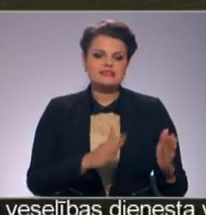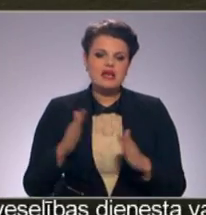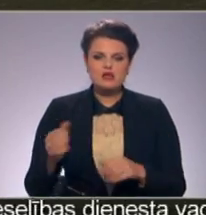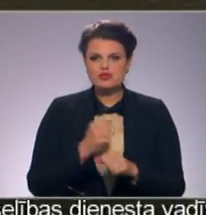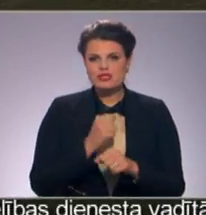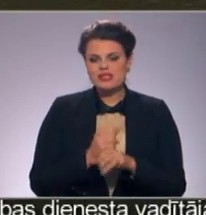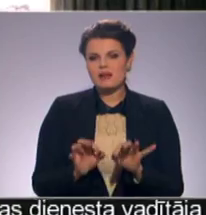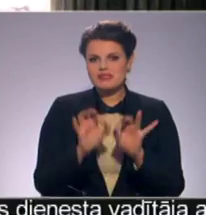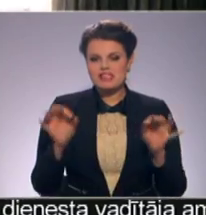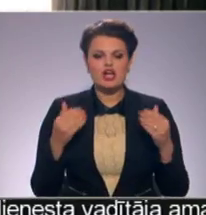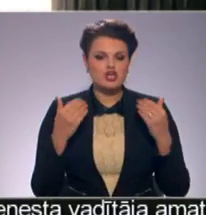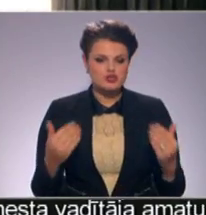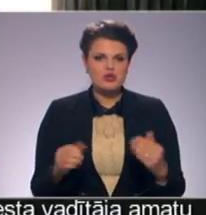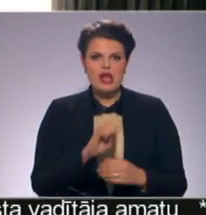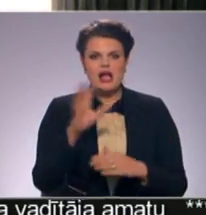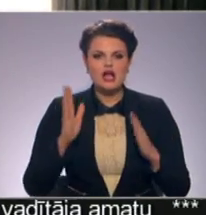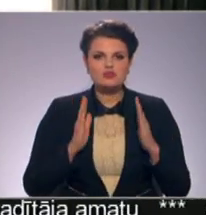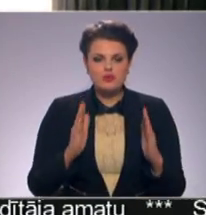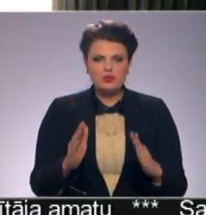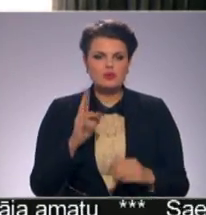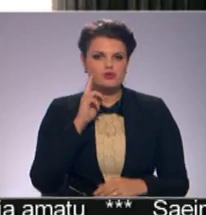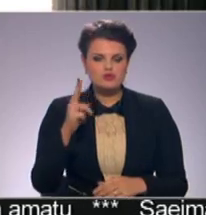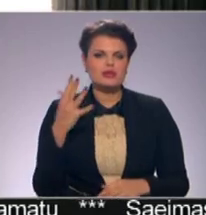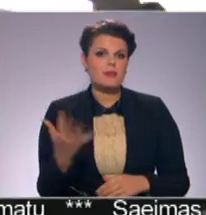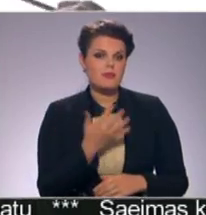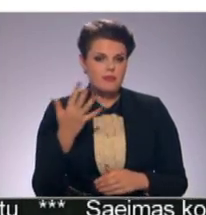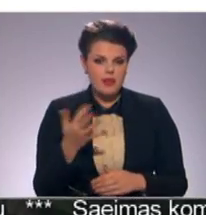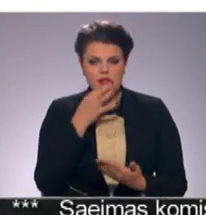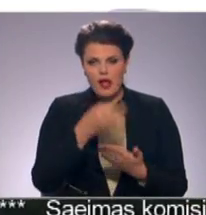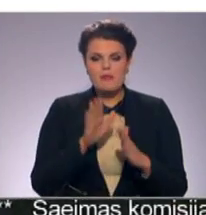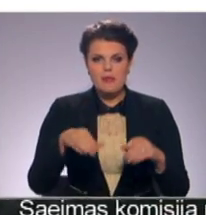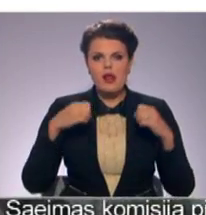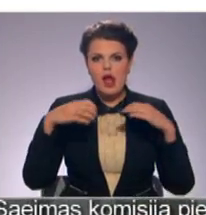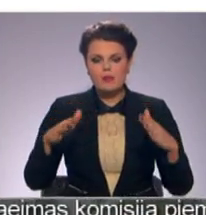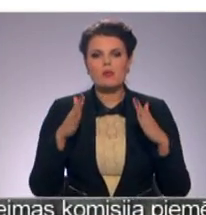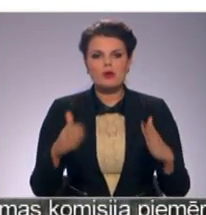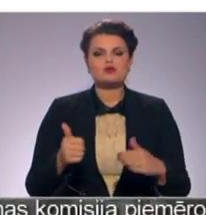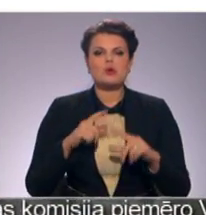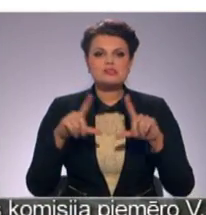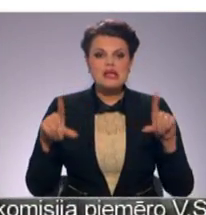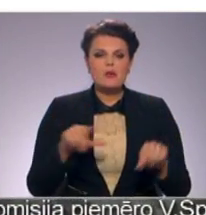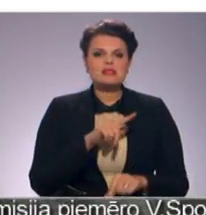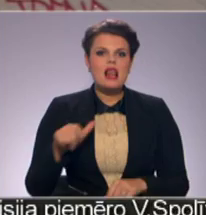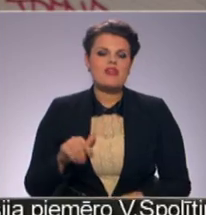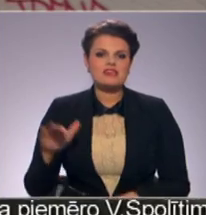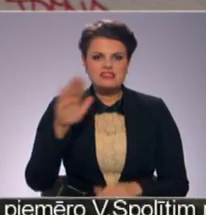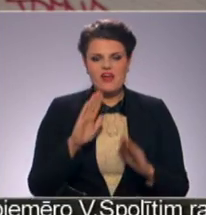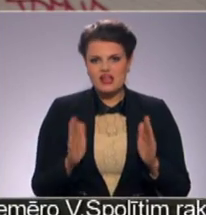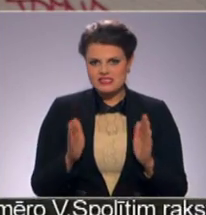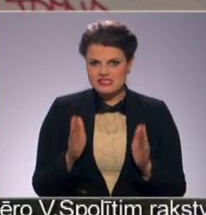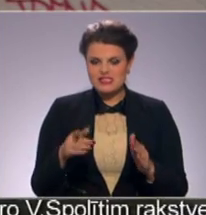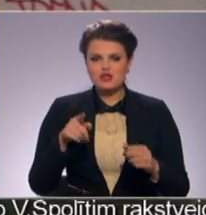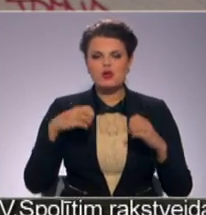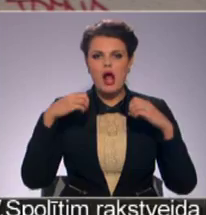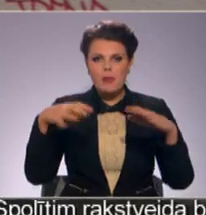Sagatavošanas darbi sākās šodien, gaismu tunelī sola piektdien. Turpmāk atbildīgs par apgaismojumu būs uzņēmums Latvijas valsts ceļi. Šo apgaismojumu